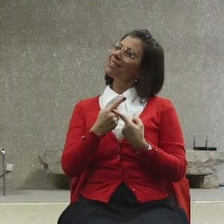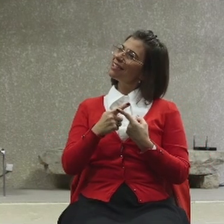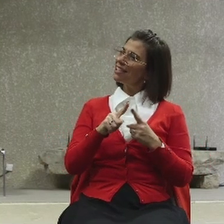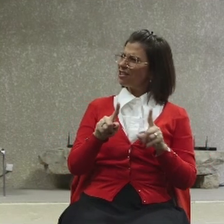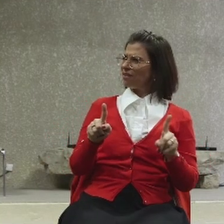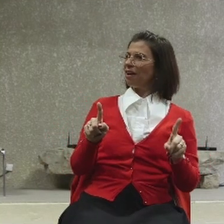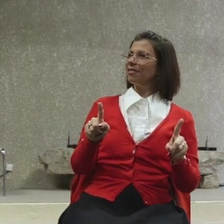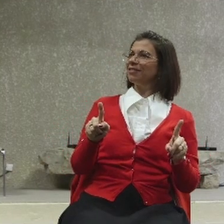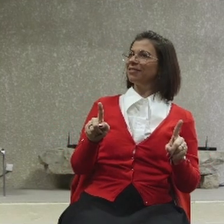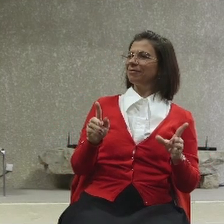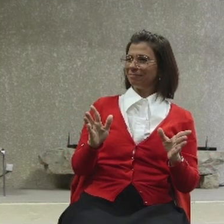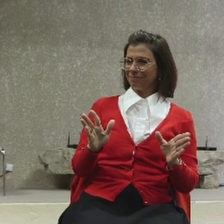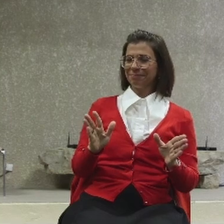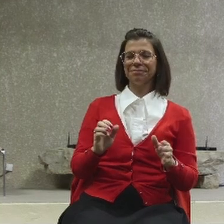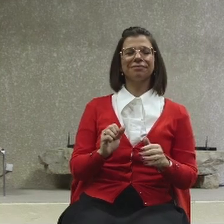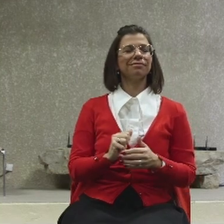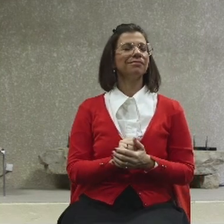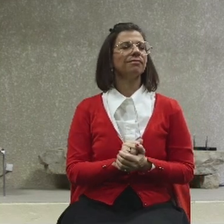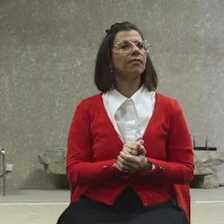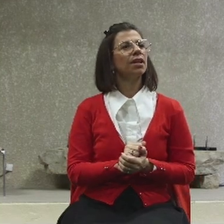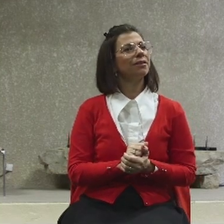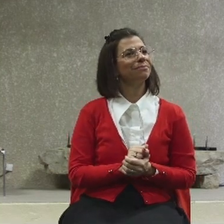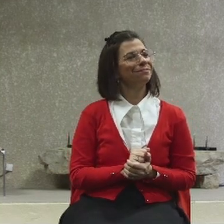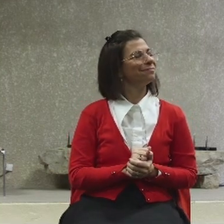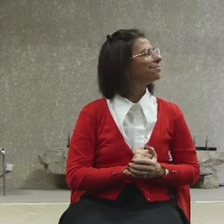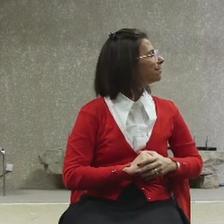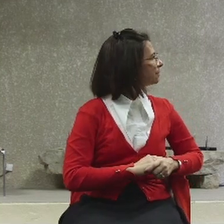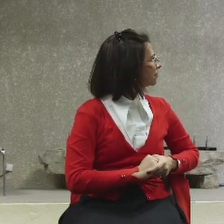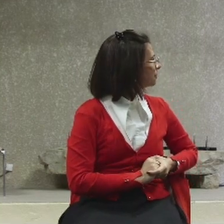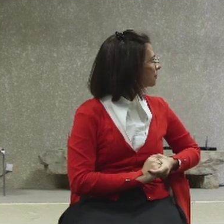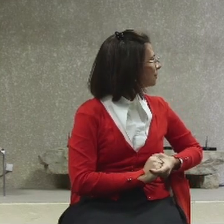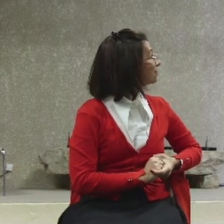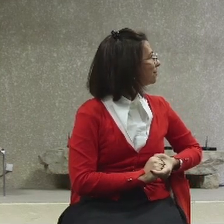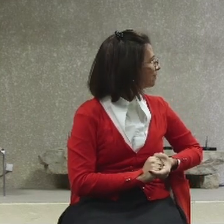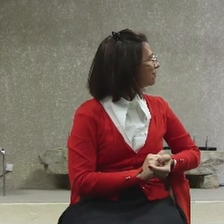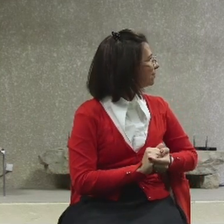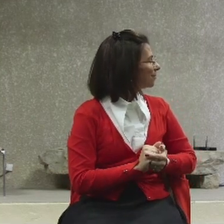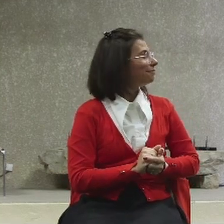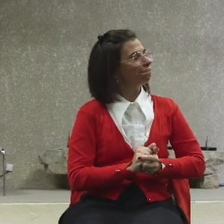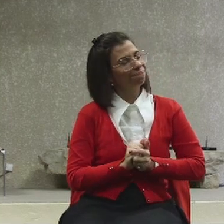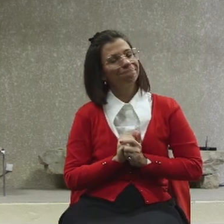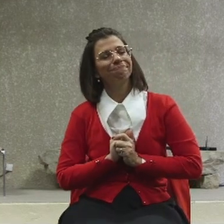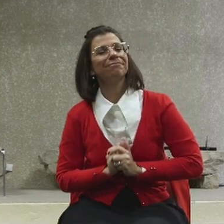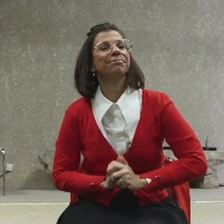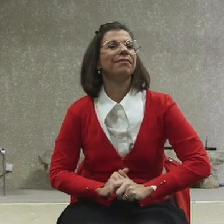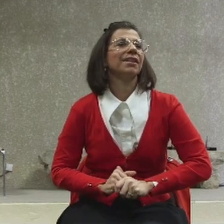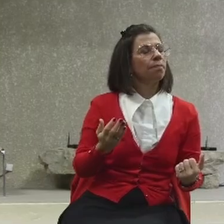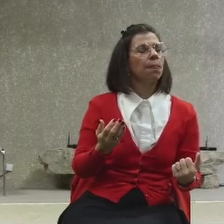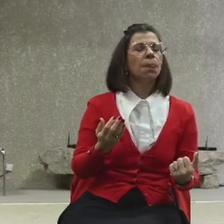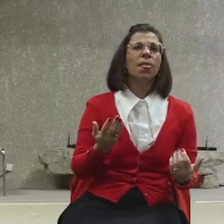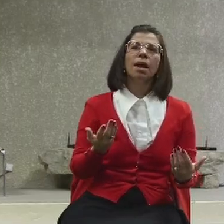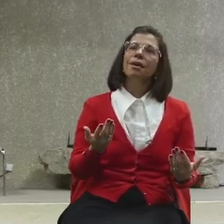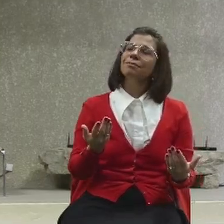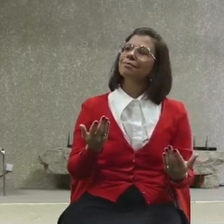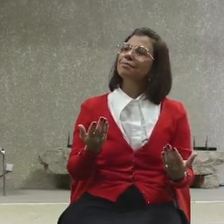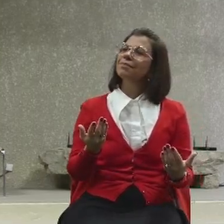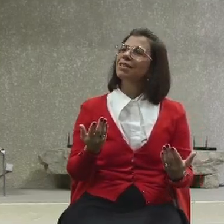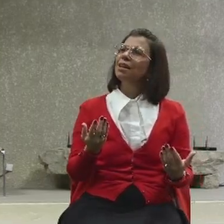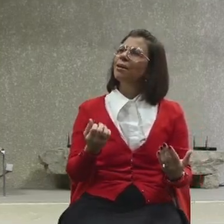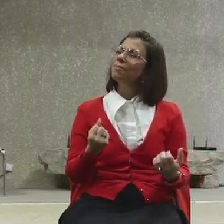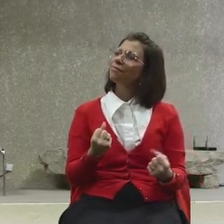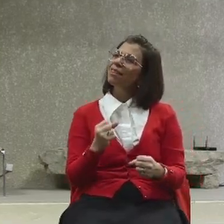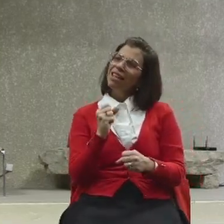Calvaire, tu es mort avec lui, et que tu es ressuscité non plus pécheur, mais avec une nature nouvelle,